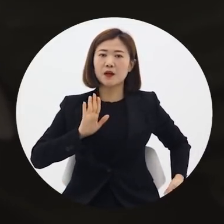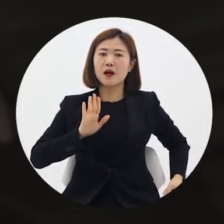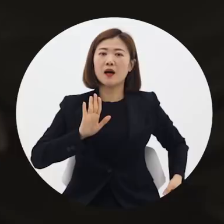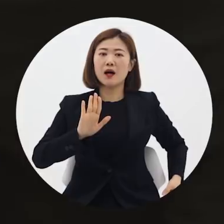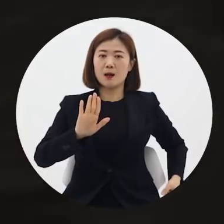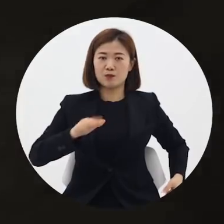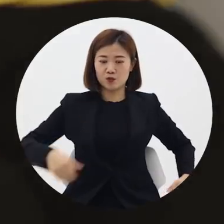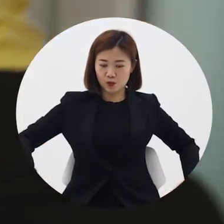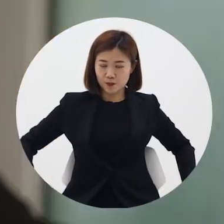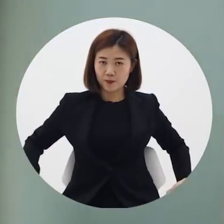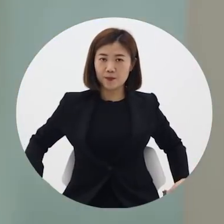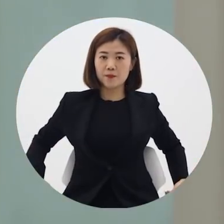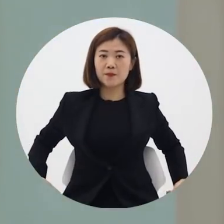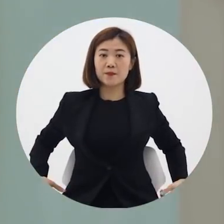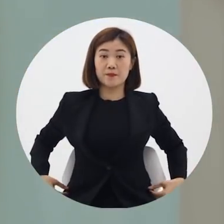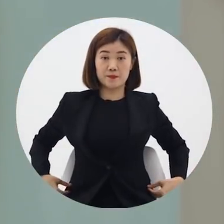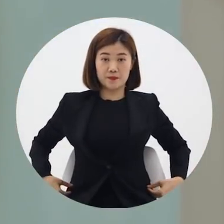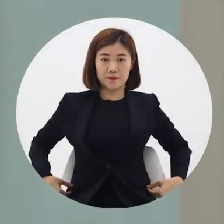내밀어 주십니다.